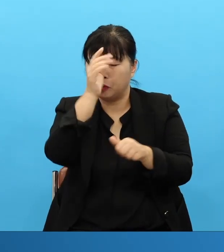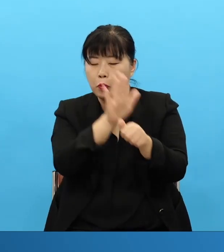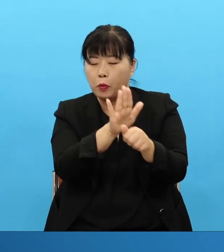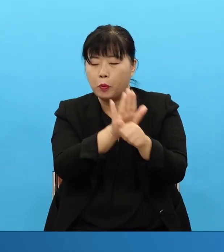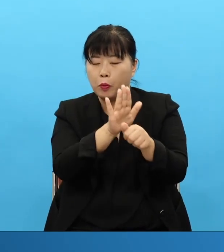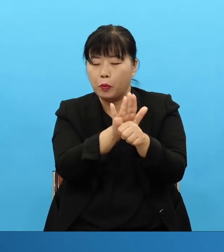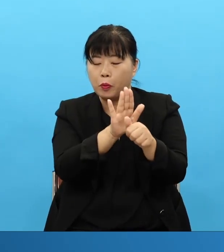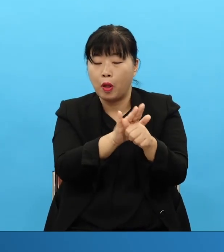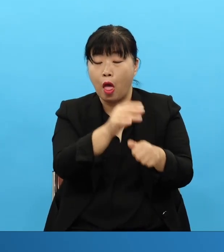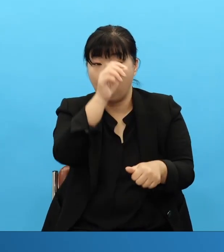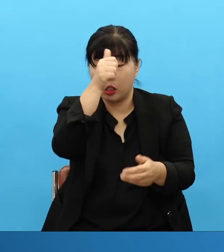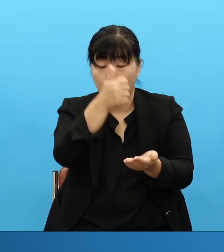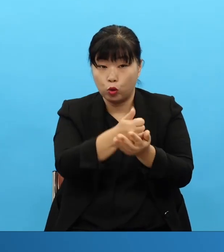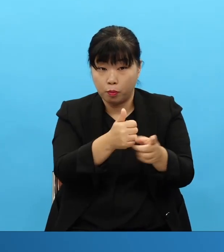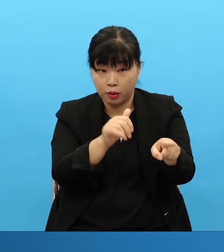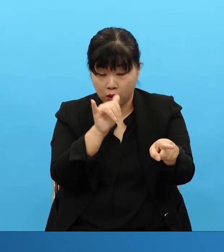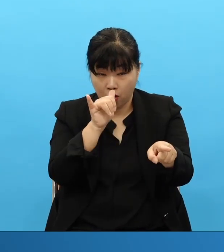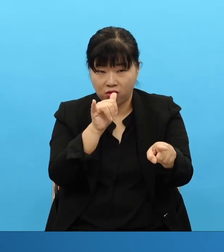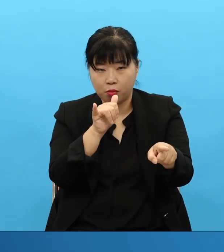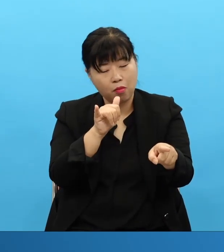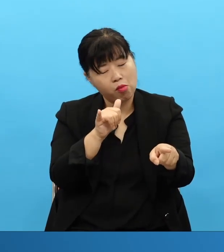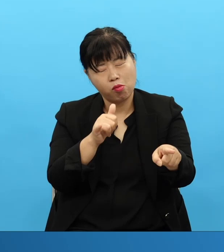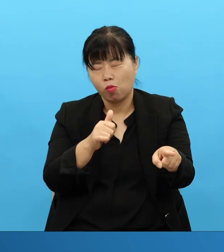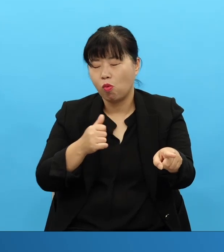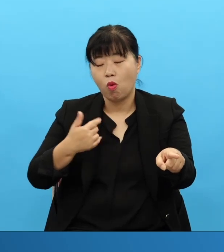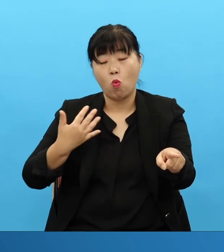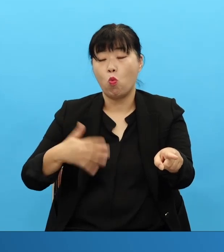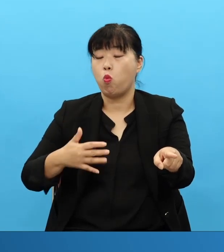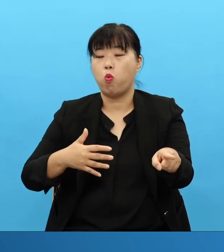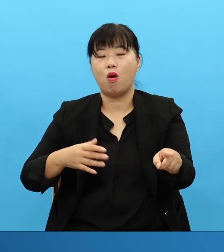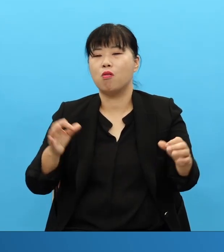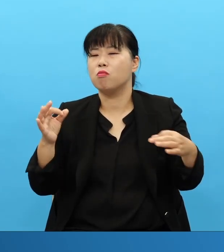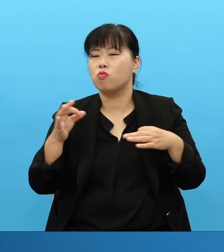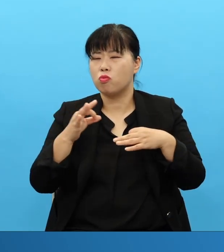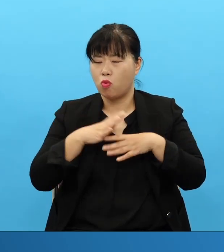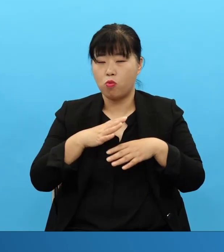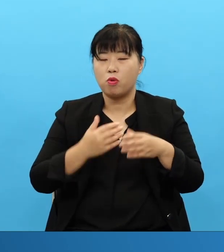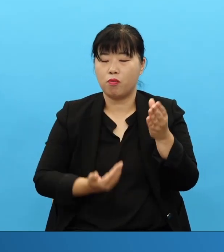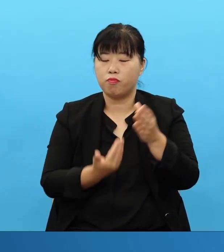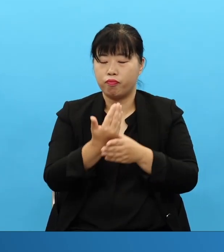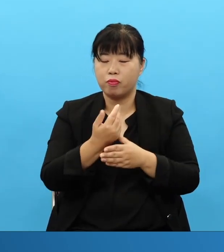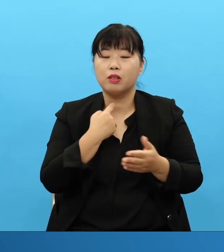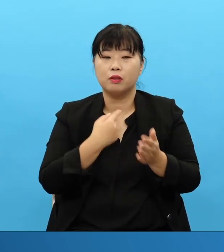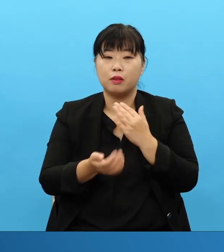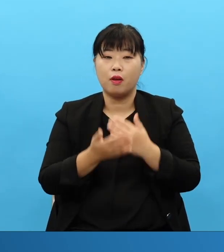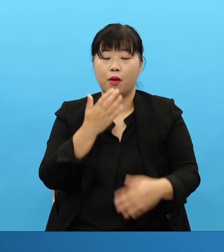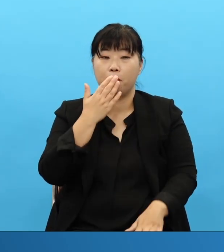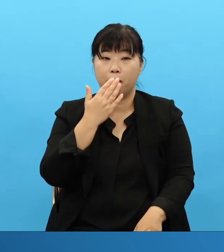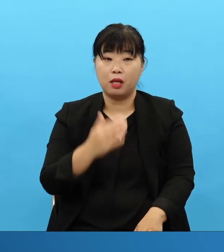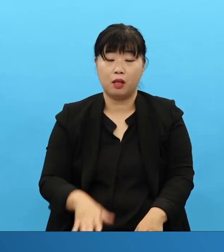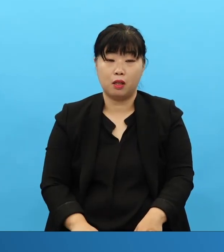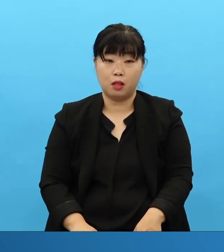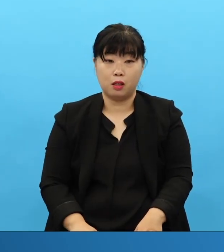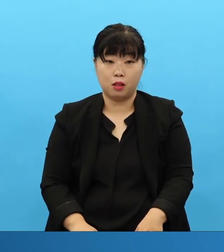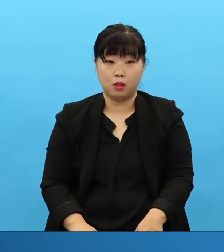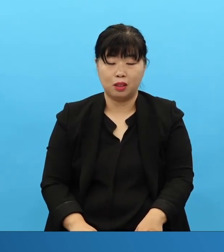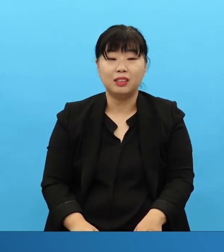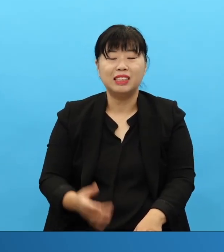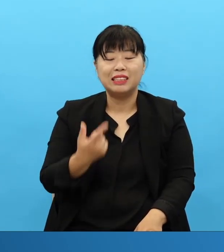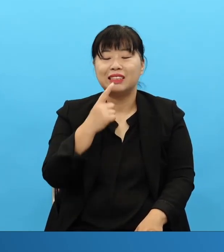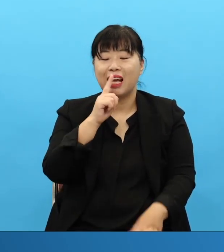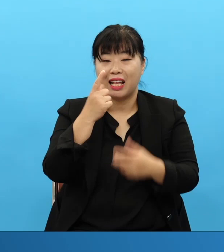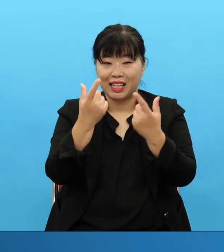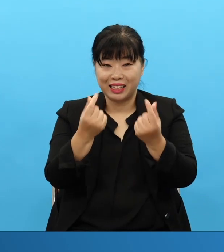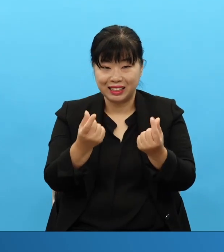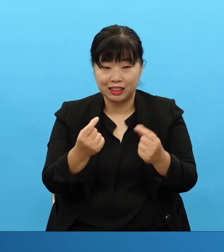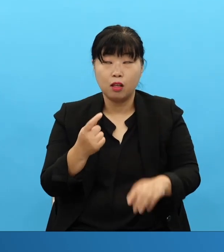어쨌든 전도자 목사님 기도 속에 24 기도 속에 있는 장로라 해야 돼요. But also, you must become the